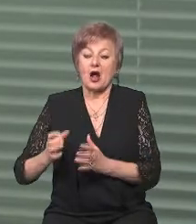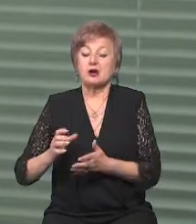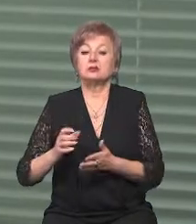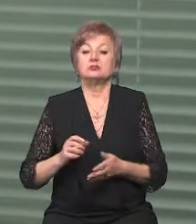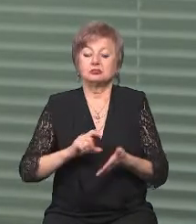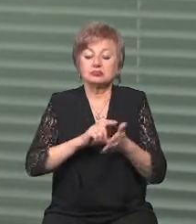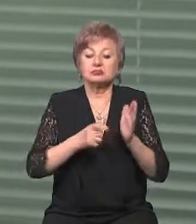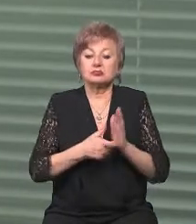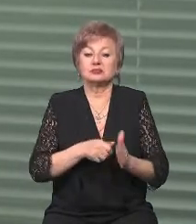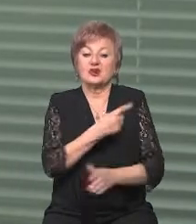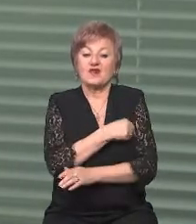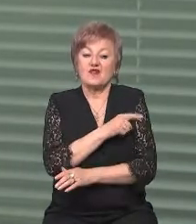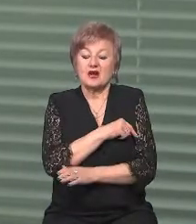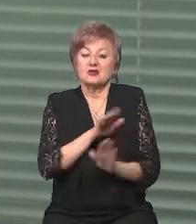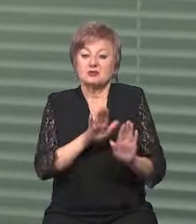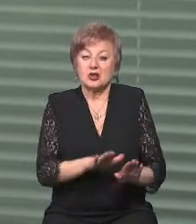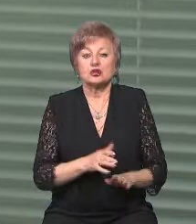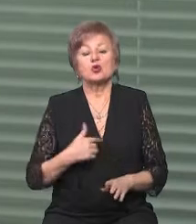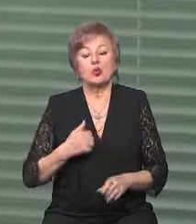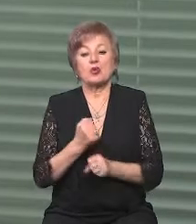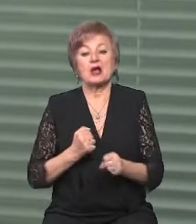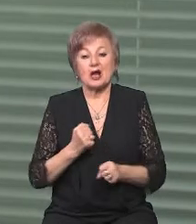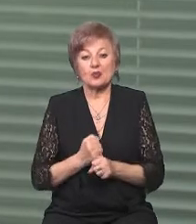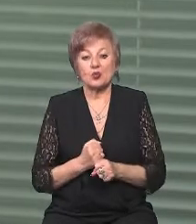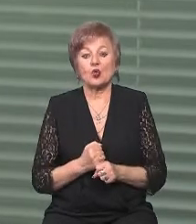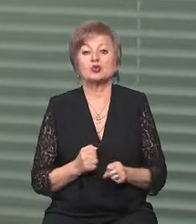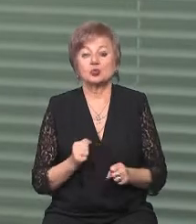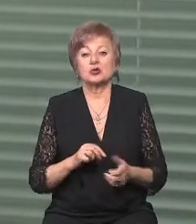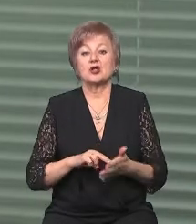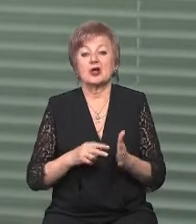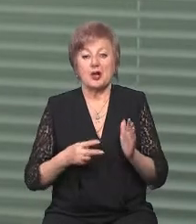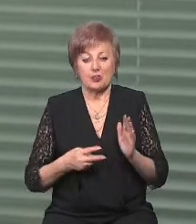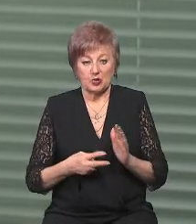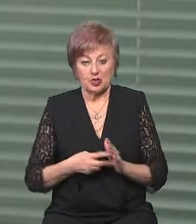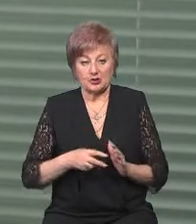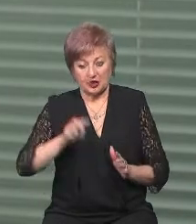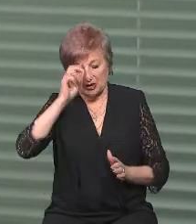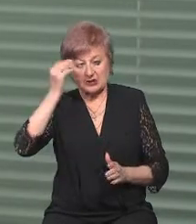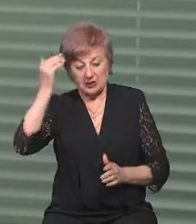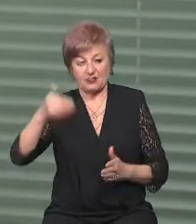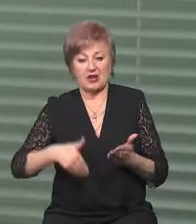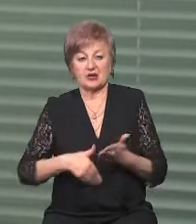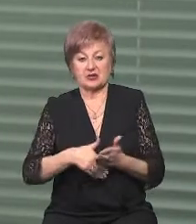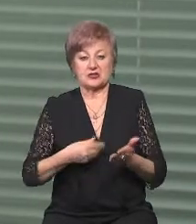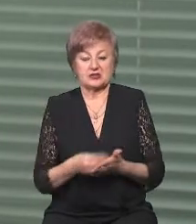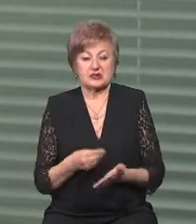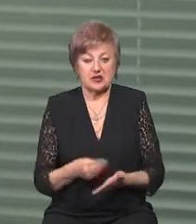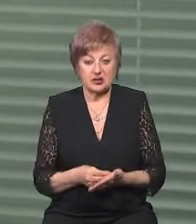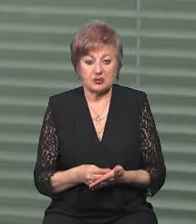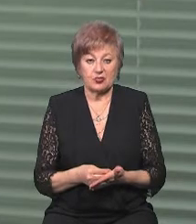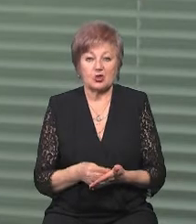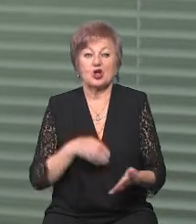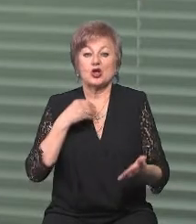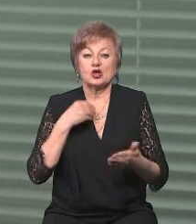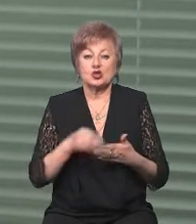фельдшерські пункти. Але ми працюємо над тим, щоб в цьому році плануємо за кошти державної субвенції на розвиток інфраструктури закупити